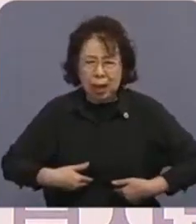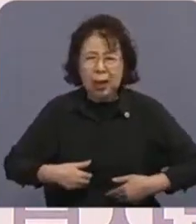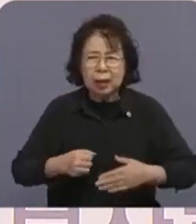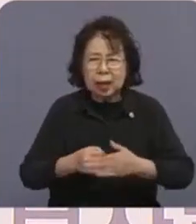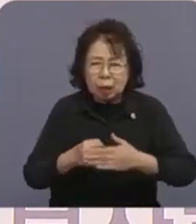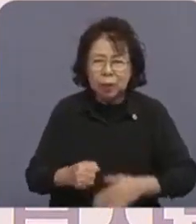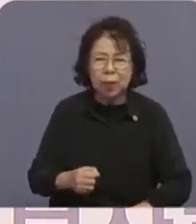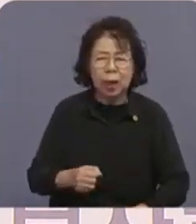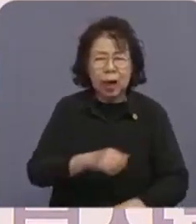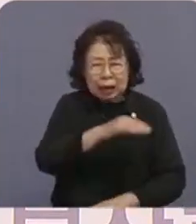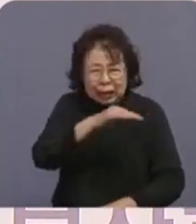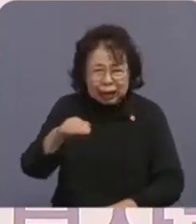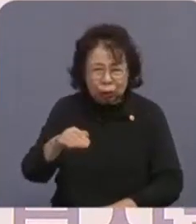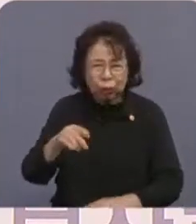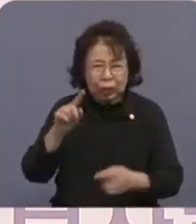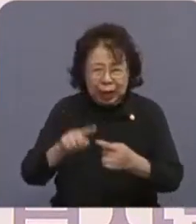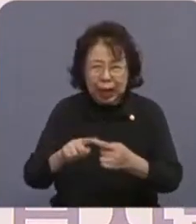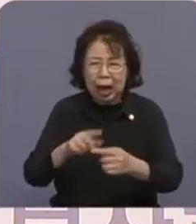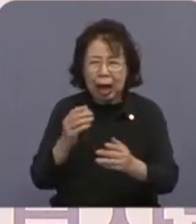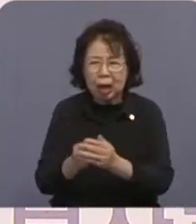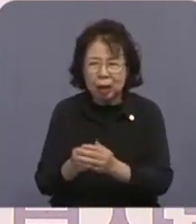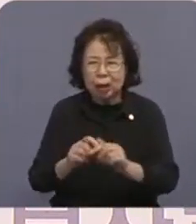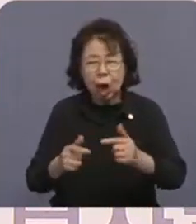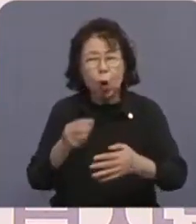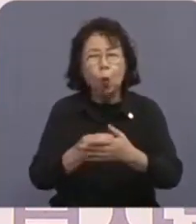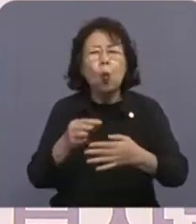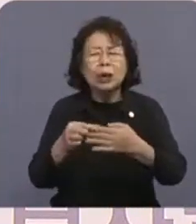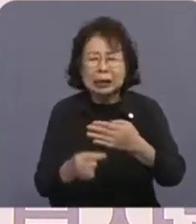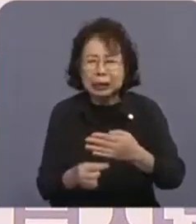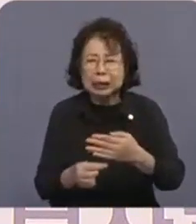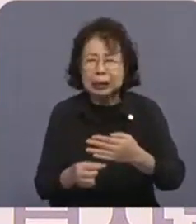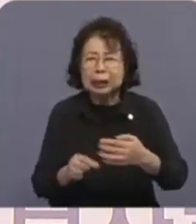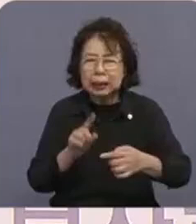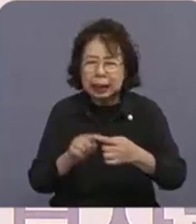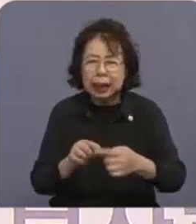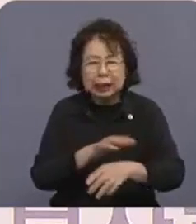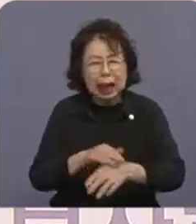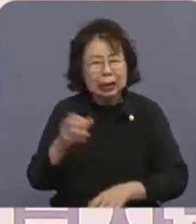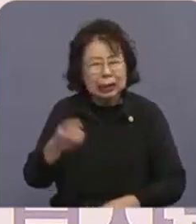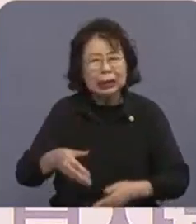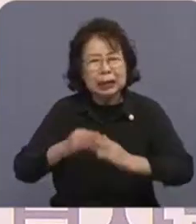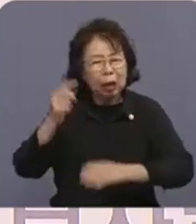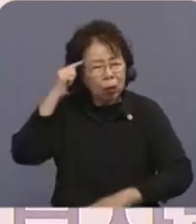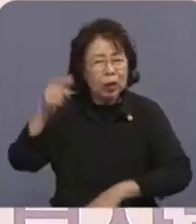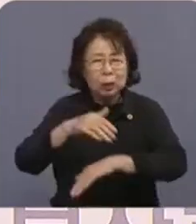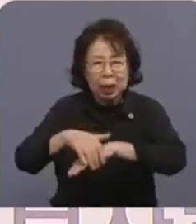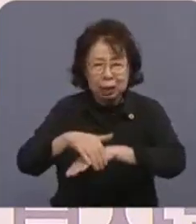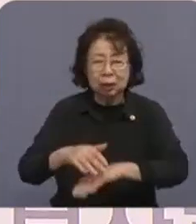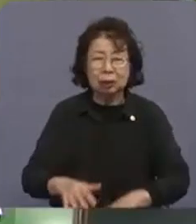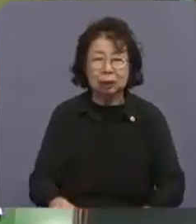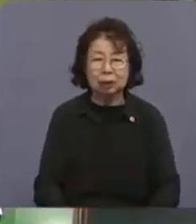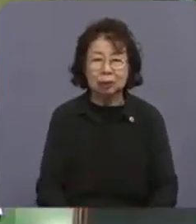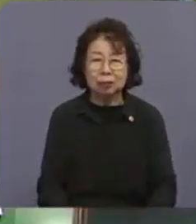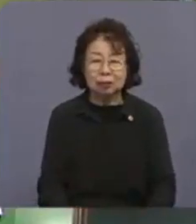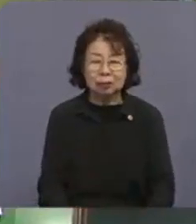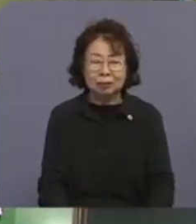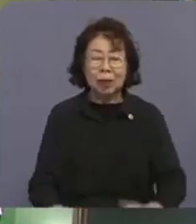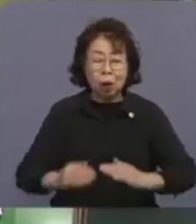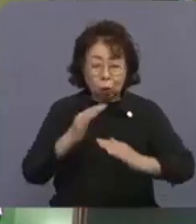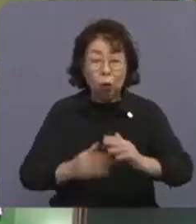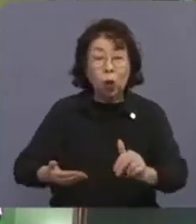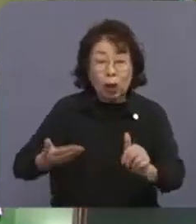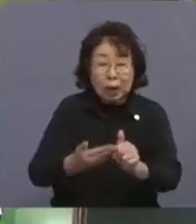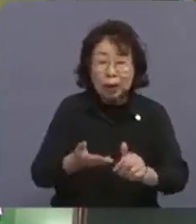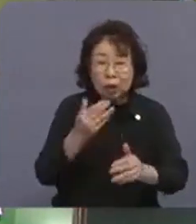면은이 협상에 대한 좀 그런 기준이라 그가 원칙들을 다시 한번 좀 세울 필요가 있지 않겠는 가라고 공공기여